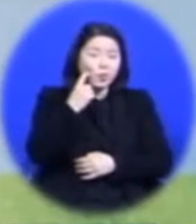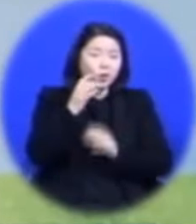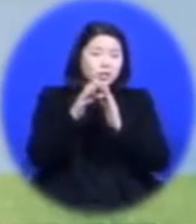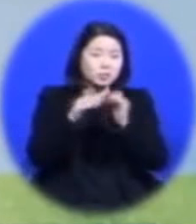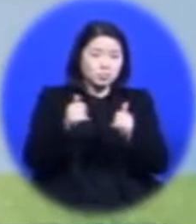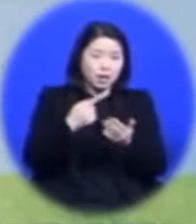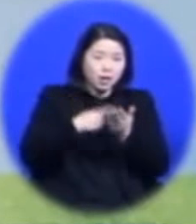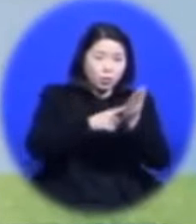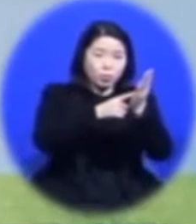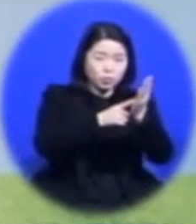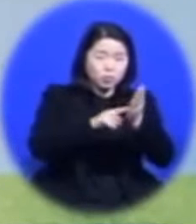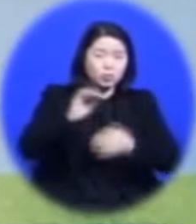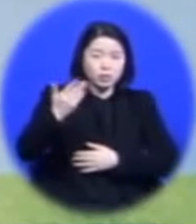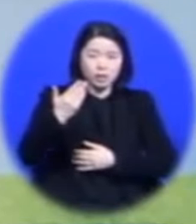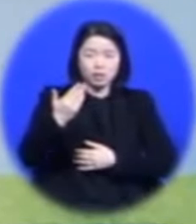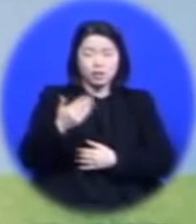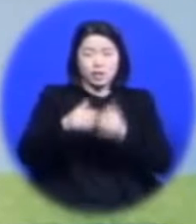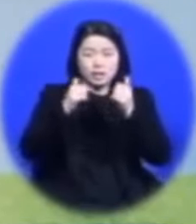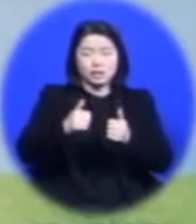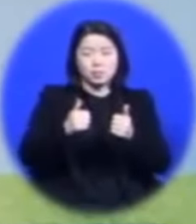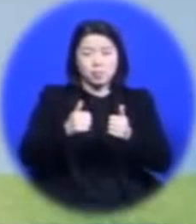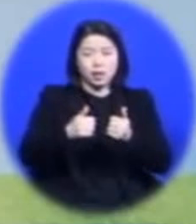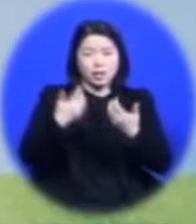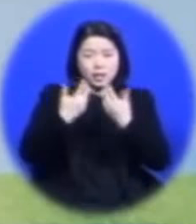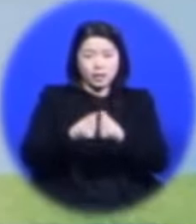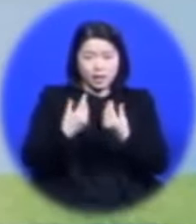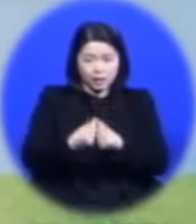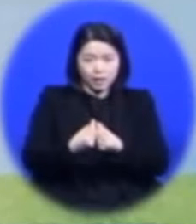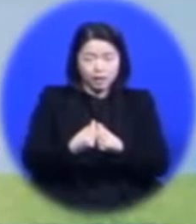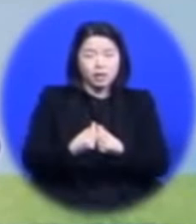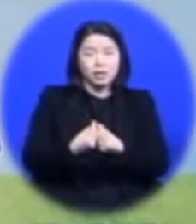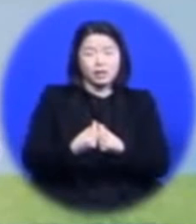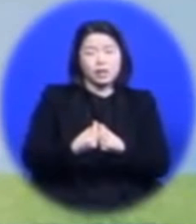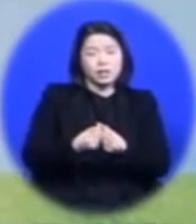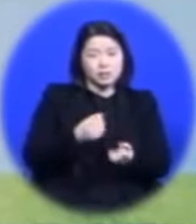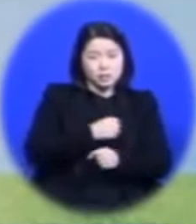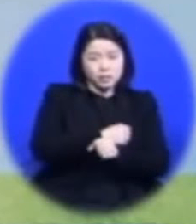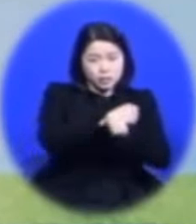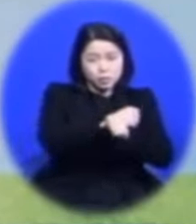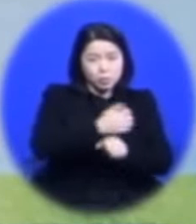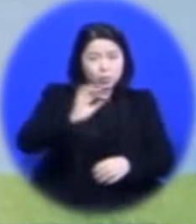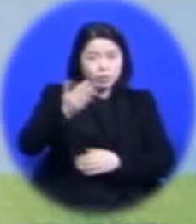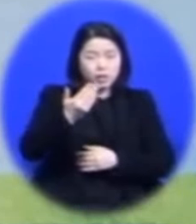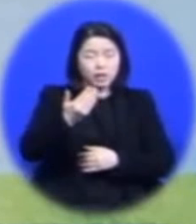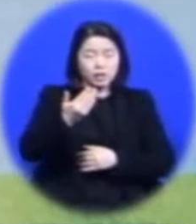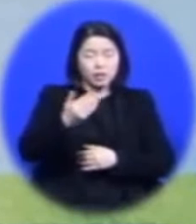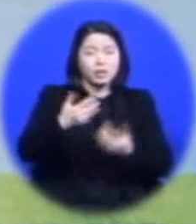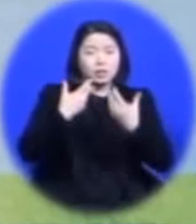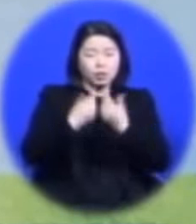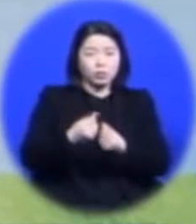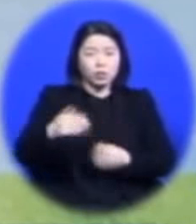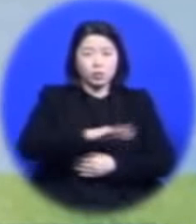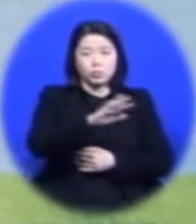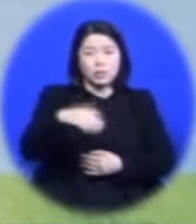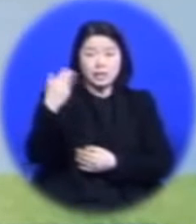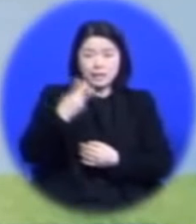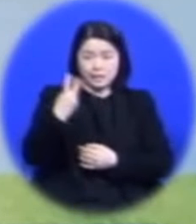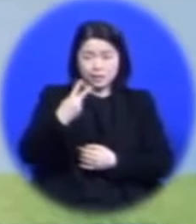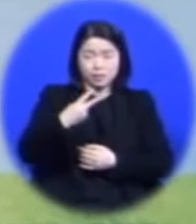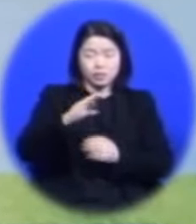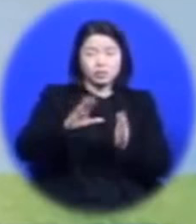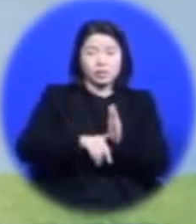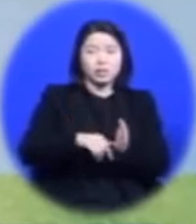고소가 되어서 재판을 한 케이스가 기소가 된 케이스가 2000년 우리나라에